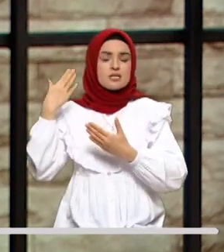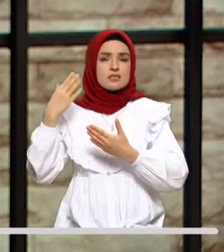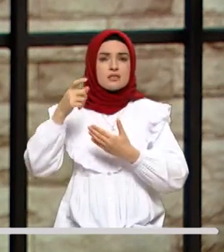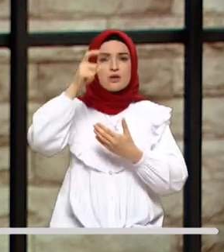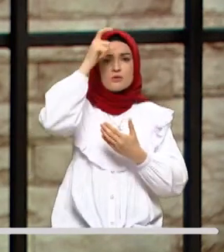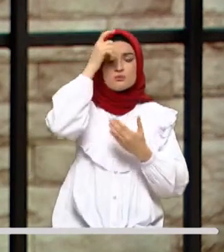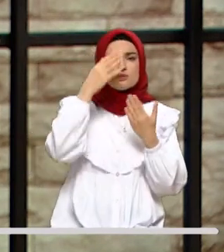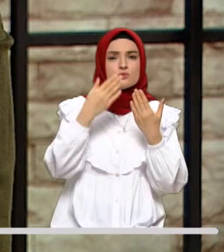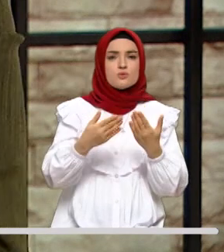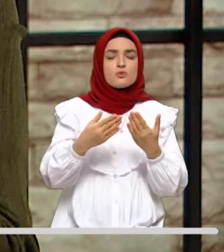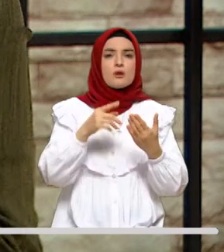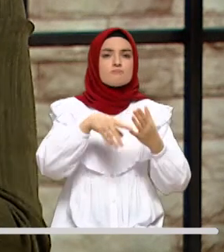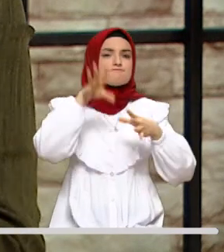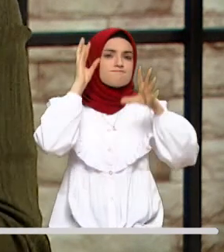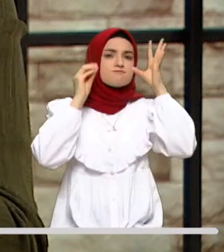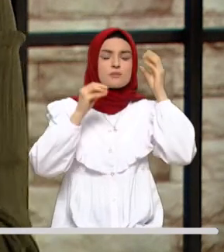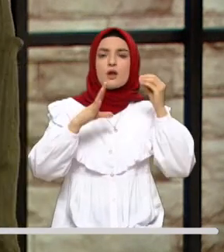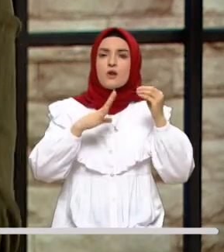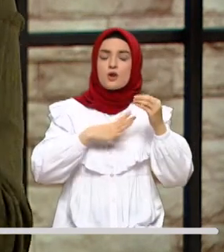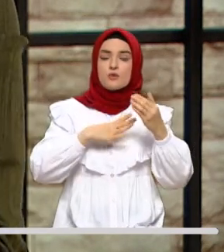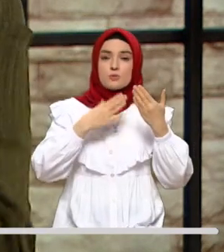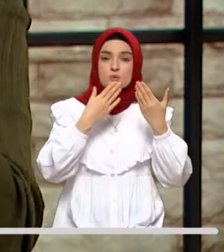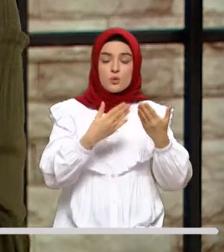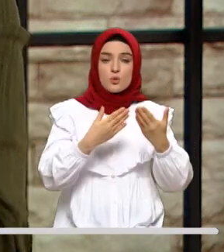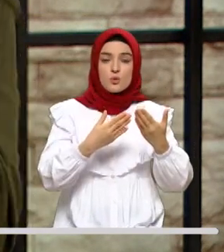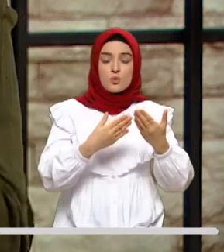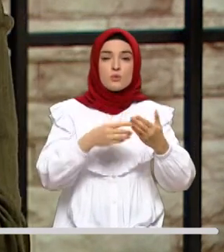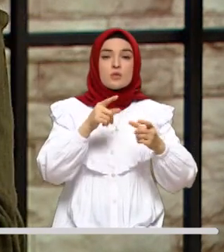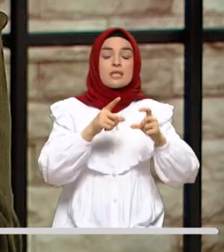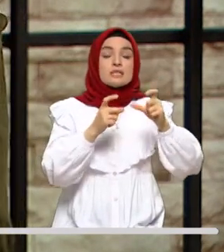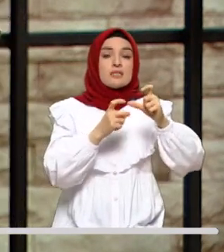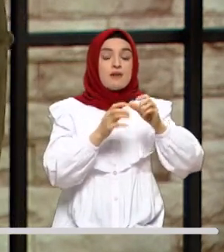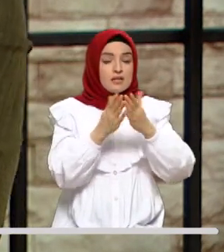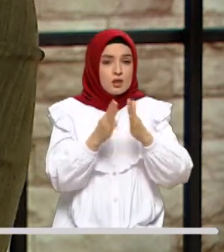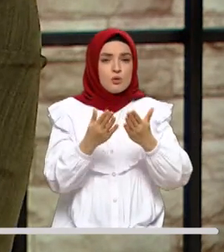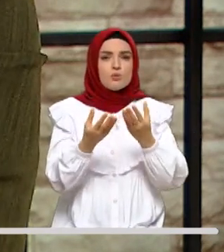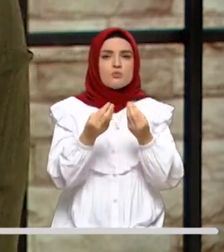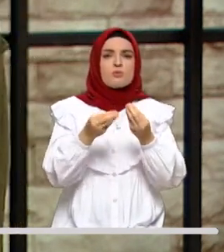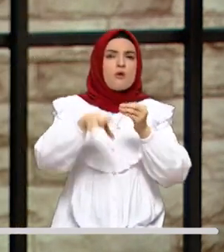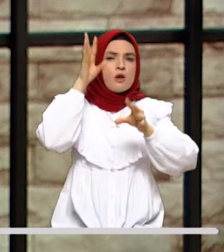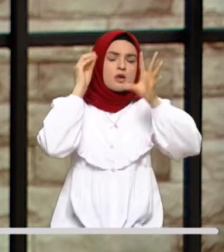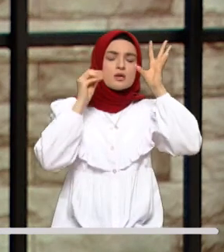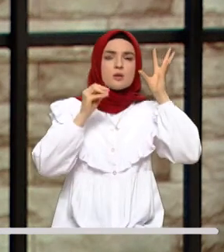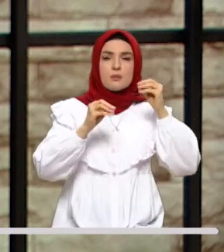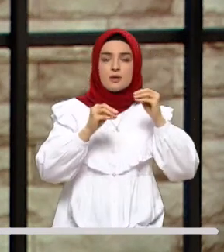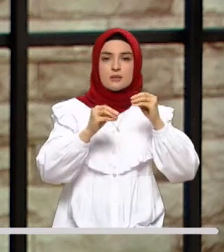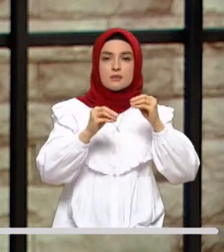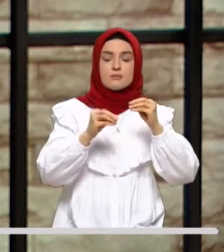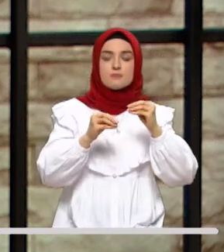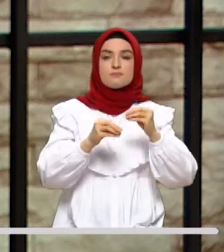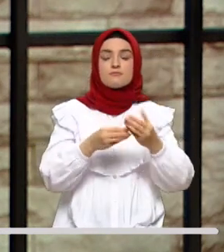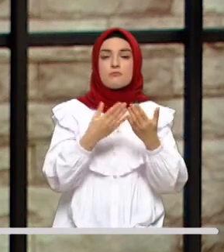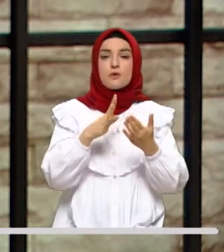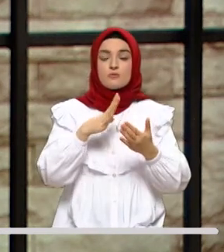hafızları var imiş. Mehmet Akif Ersoy'un Safahat'ını baştan sona ezberleyen, o yedi bölümü ezberleyen